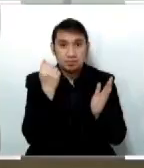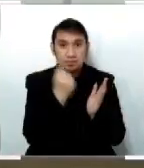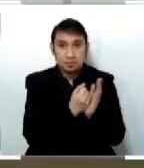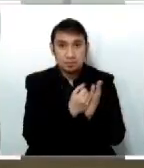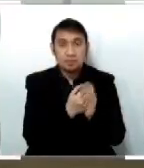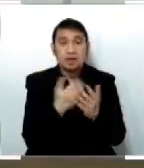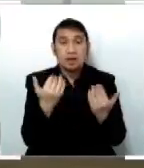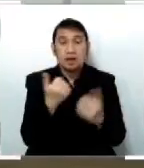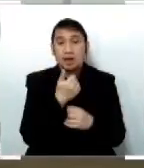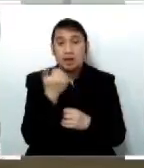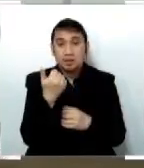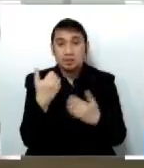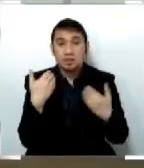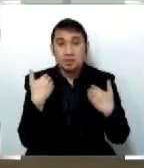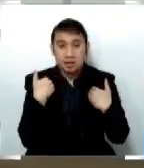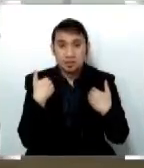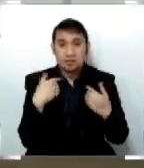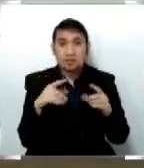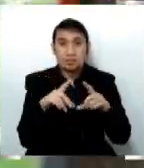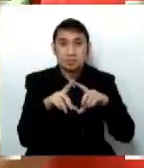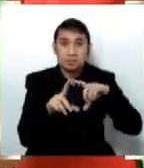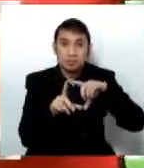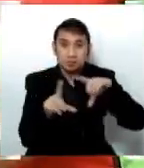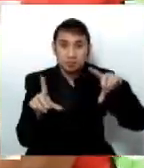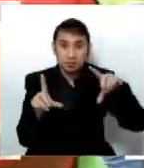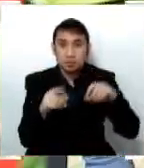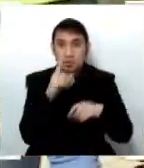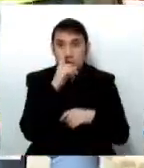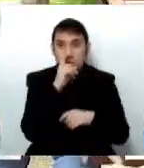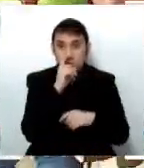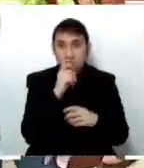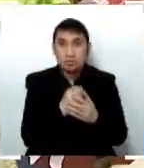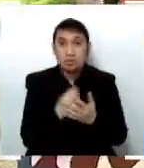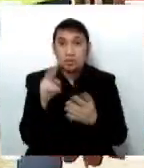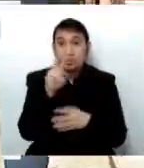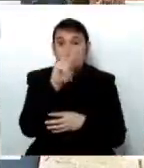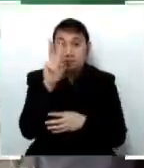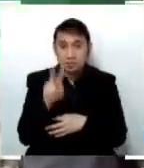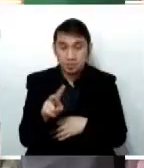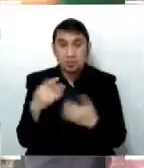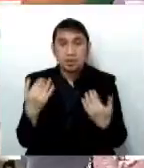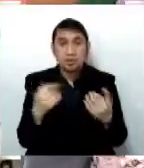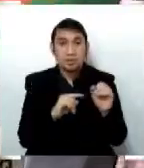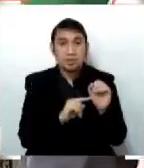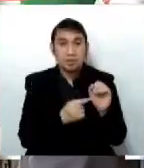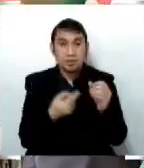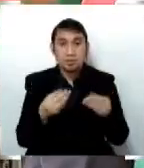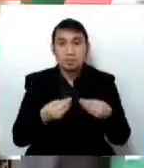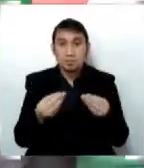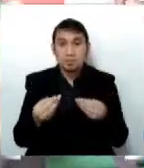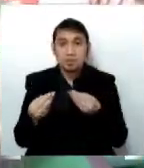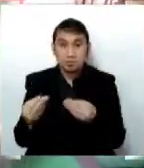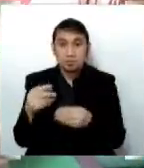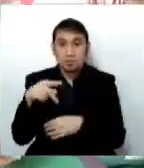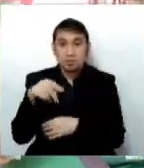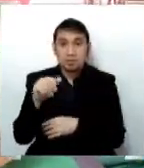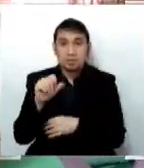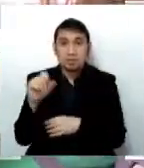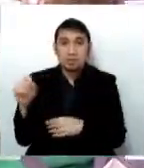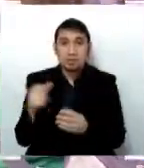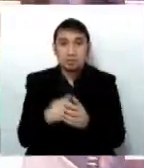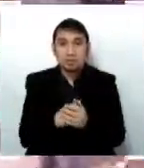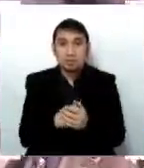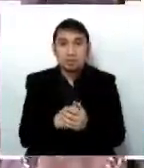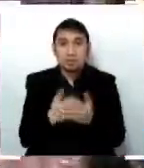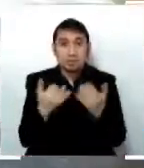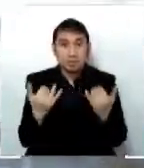pa, dating quarantine pass daw ang gagamitin. Sa Valenzuela, sinimulan na ang pamimigay ng quarantine pass. Isang